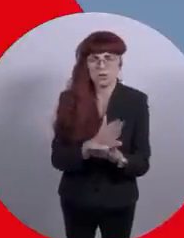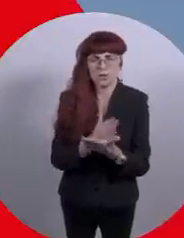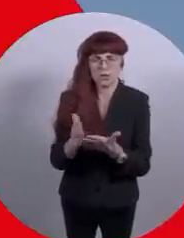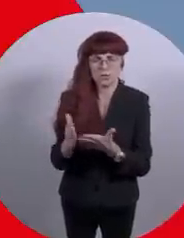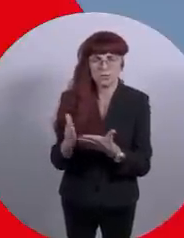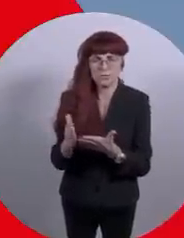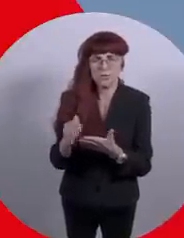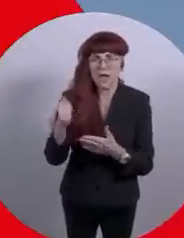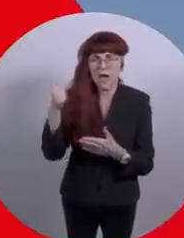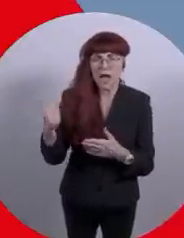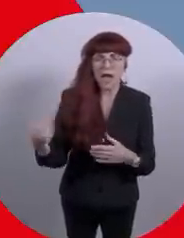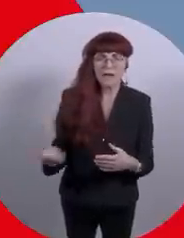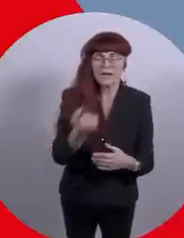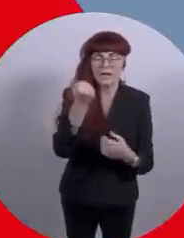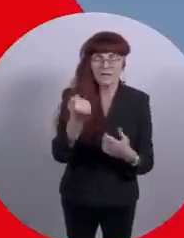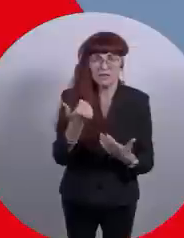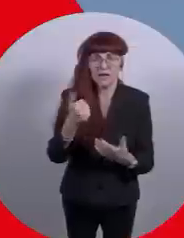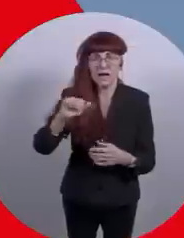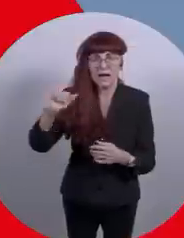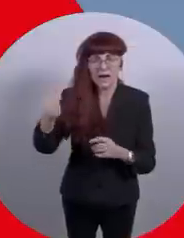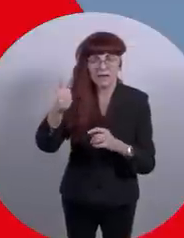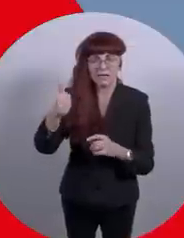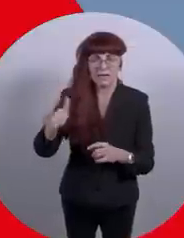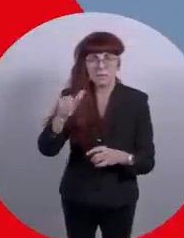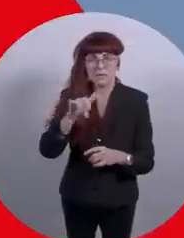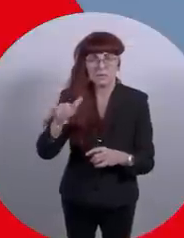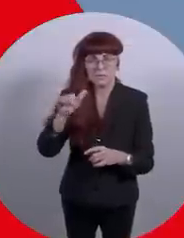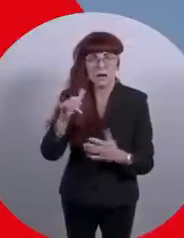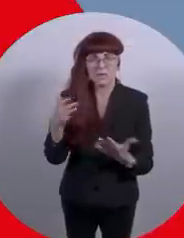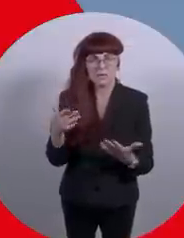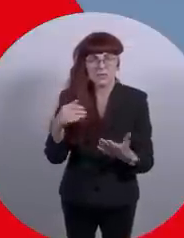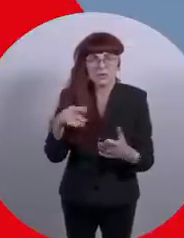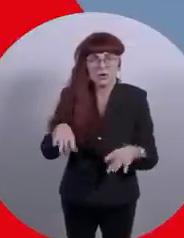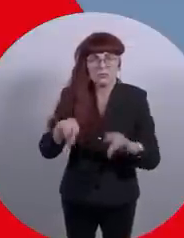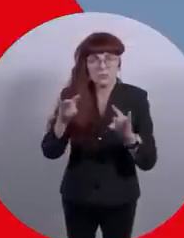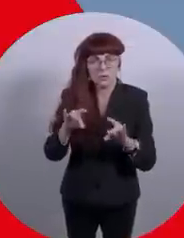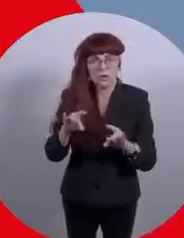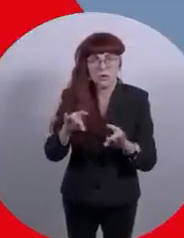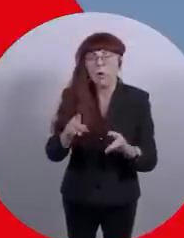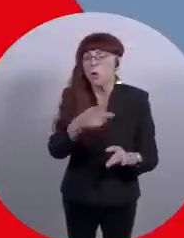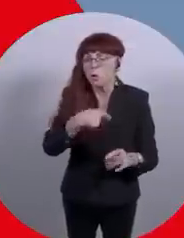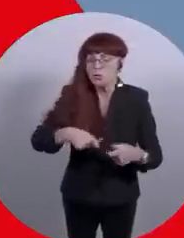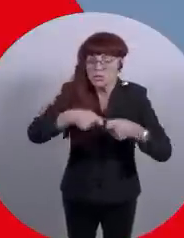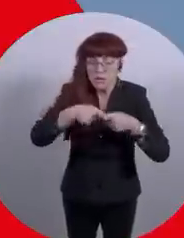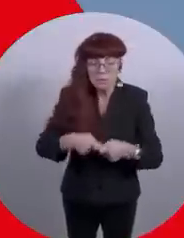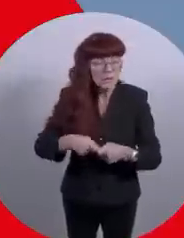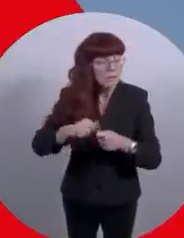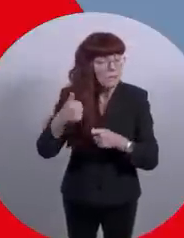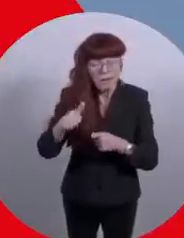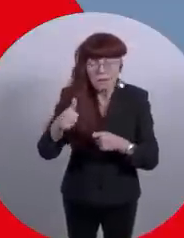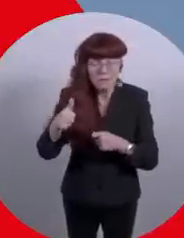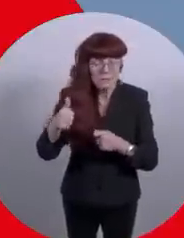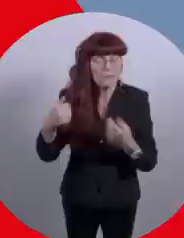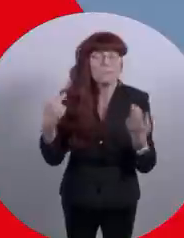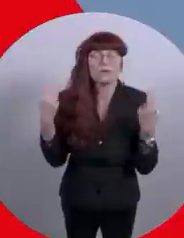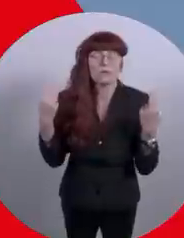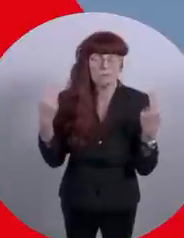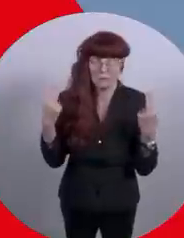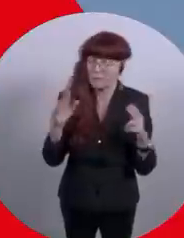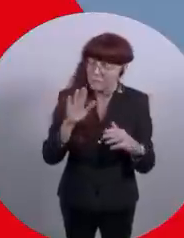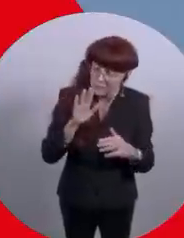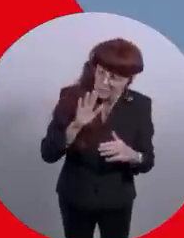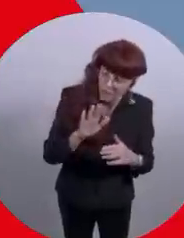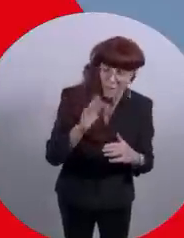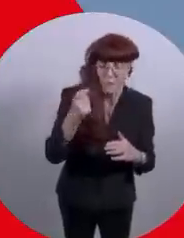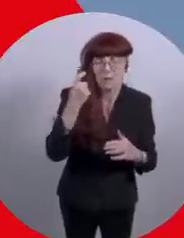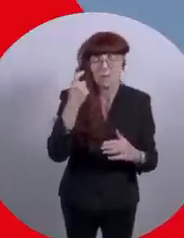einen Gewinner wir haben einen ersten und nichts ist wichtiger als die Meinung unserer Mitglieder und deswegen liebe Genossinnen